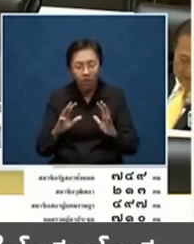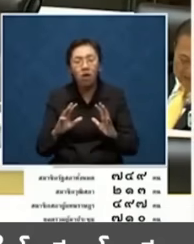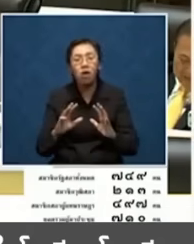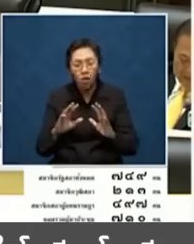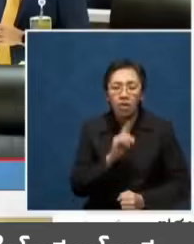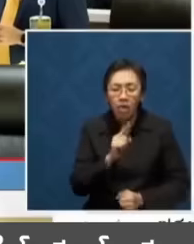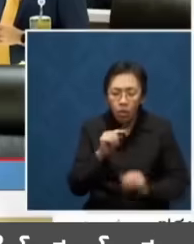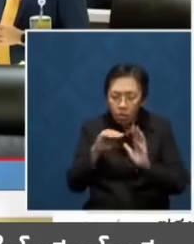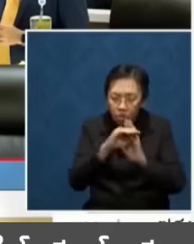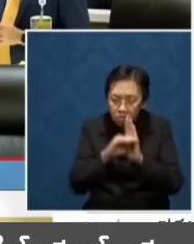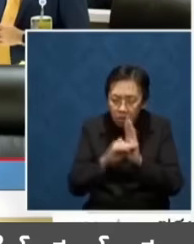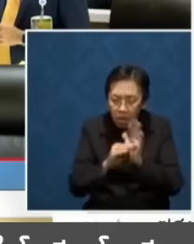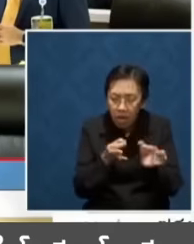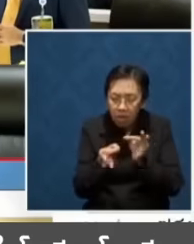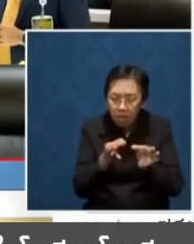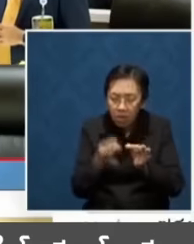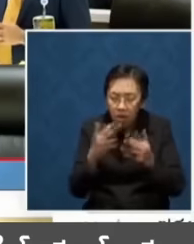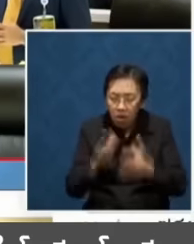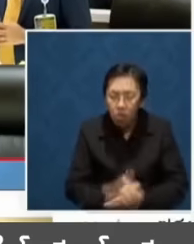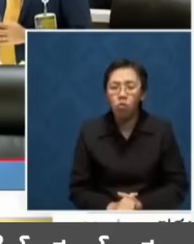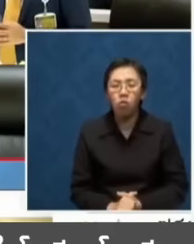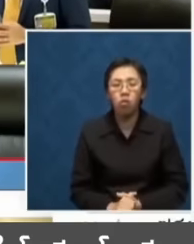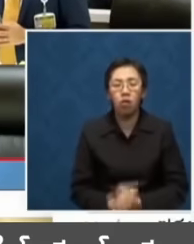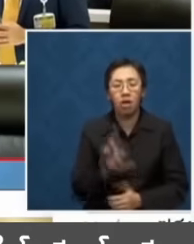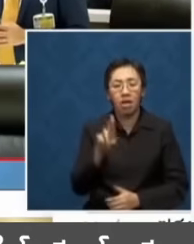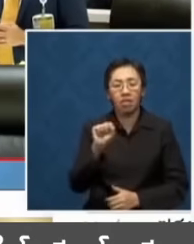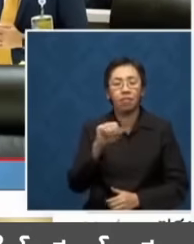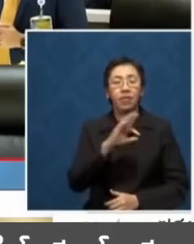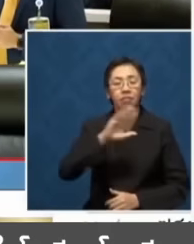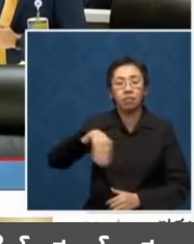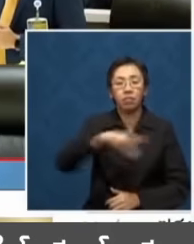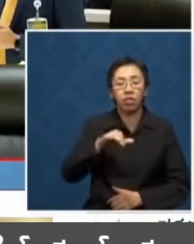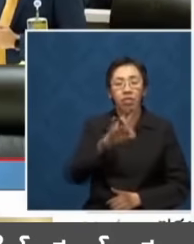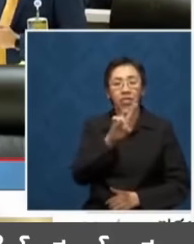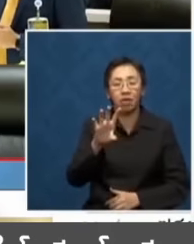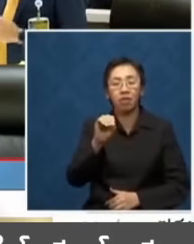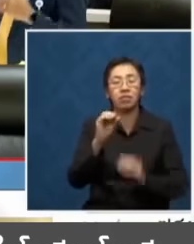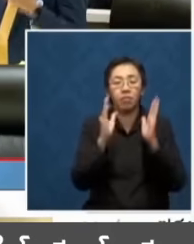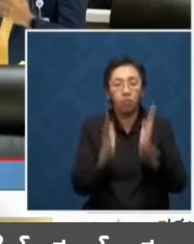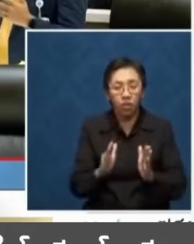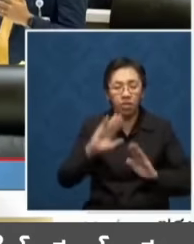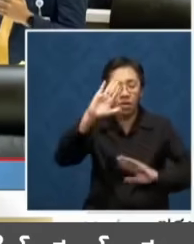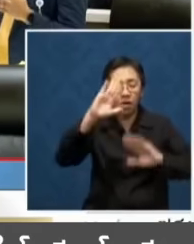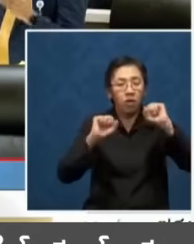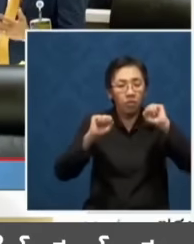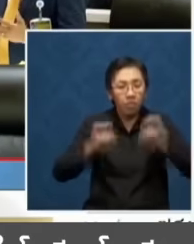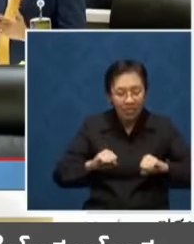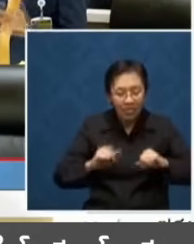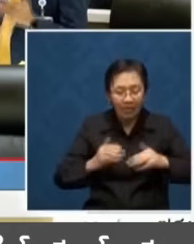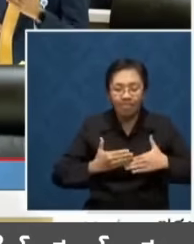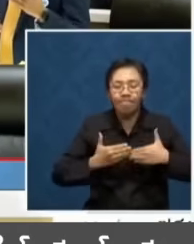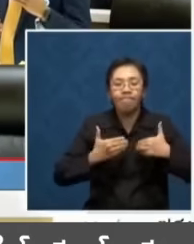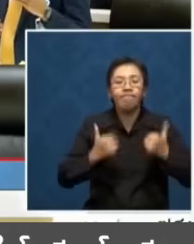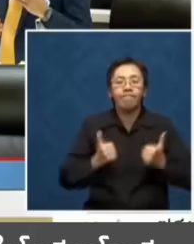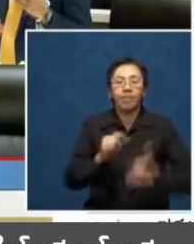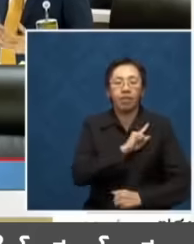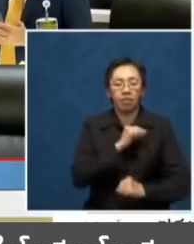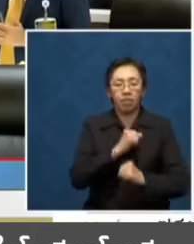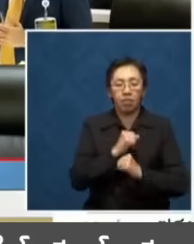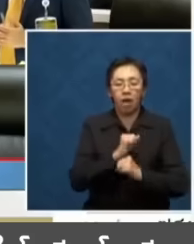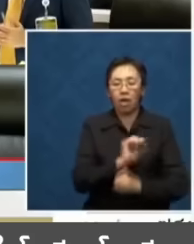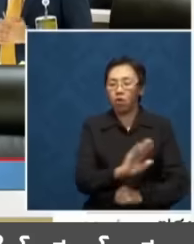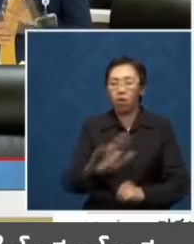ฮะ สมาชิกรัฐสภา750คนก็จะลงมติด้วยความสบายใจทำหน้าที่ของตัวเองอย่างส